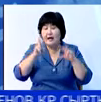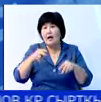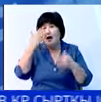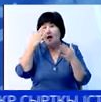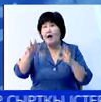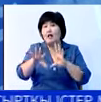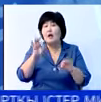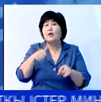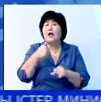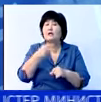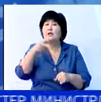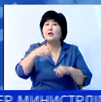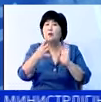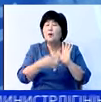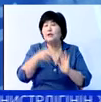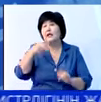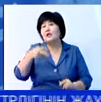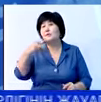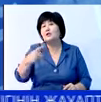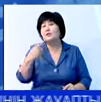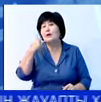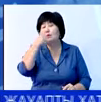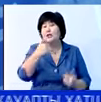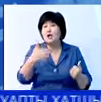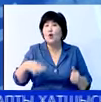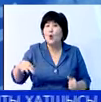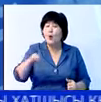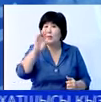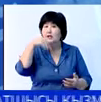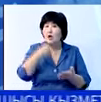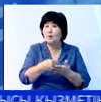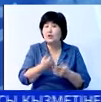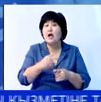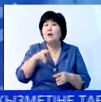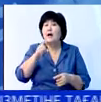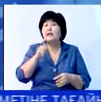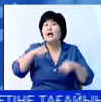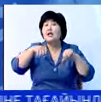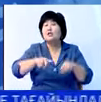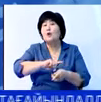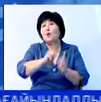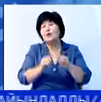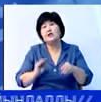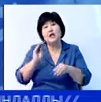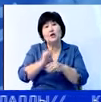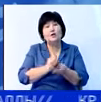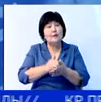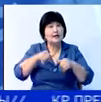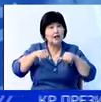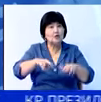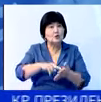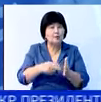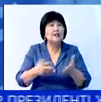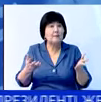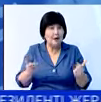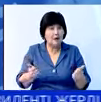Халық қалаулылары алдымен 2019-2021 жылдарға арналған облыстық бюджет туралы мәслихат шешіміне өзгерістер енгізу бағытында шешім жобасын